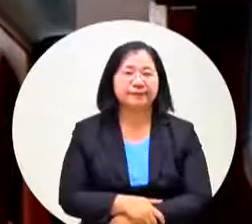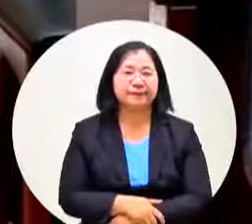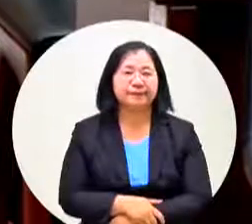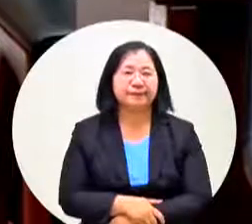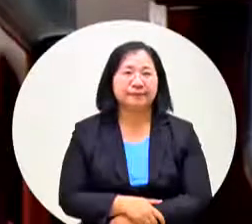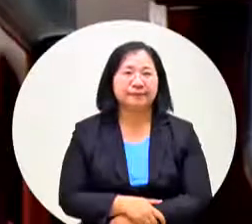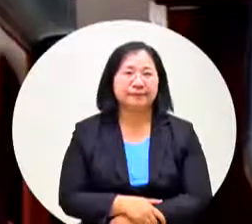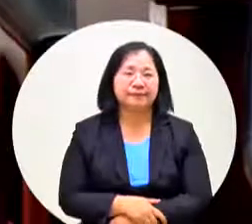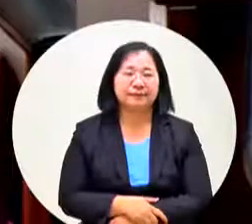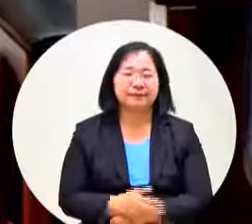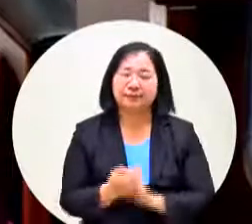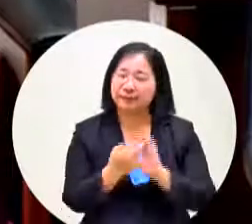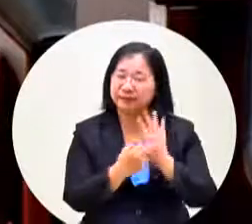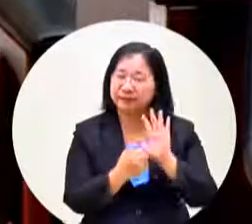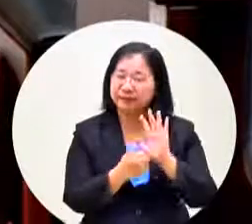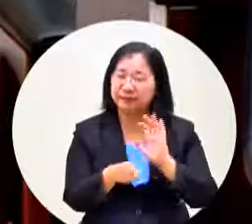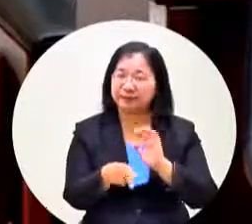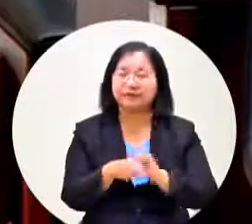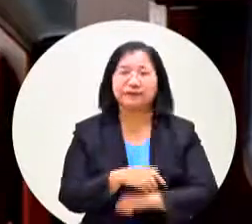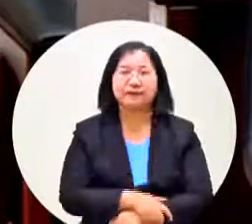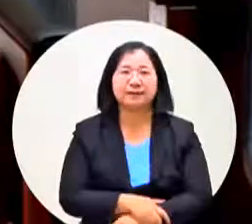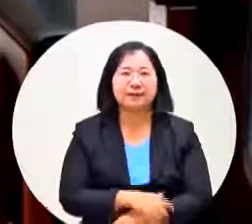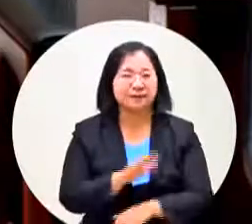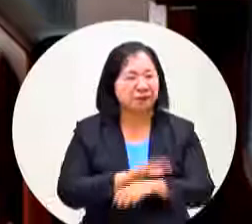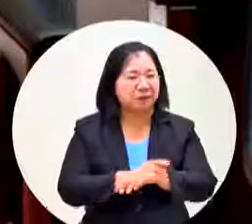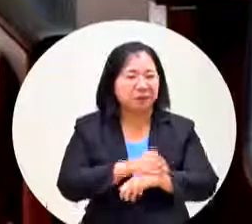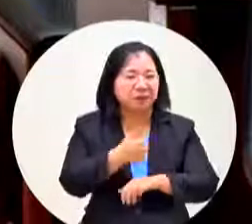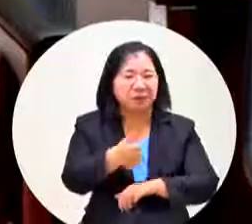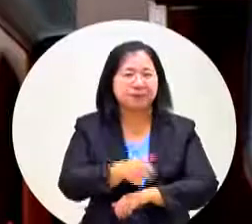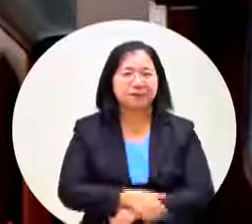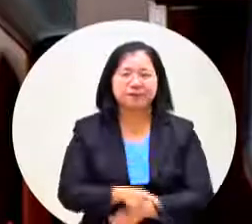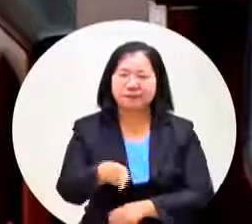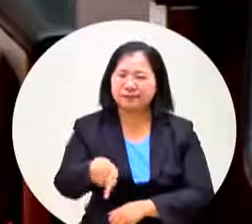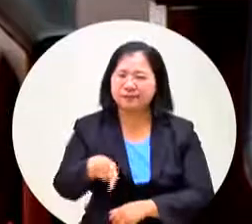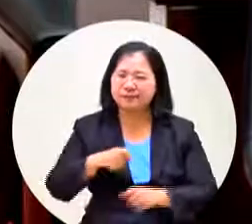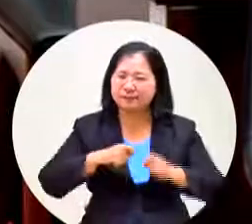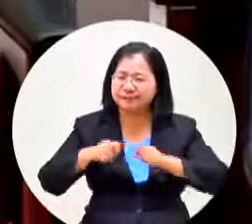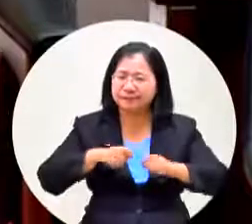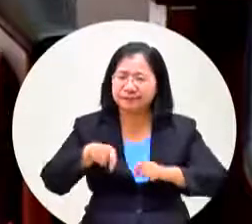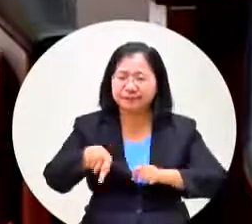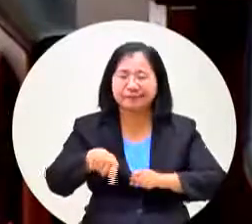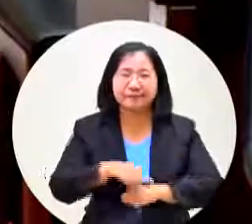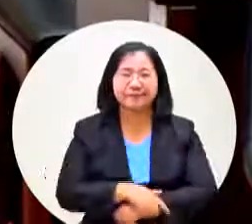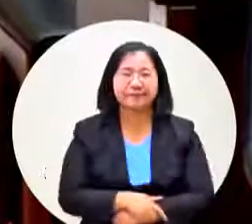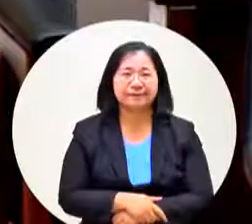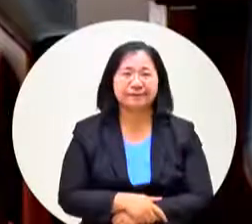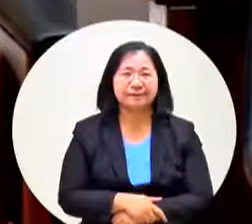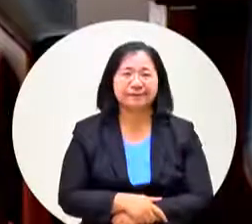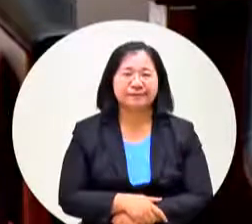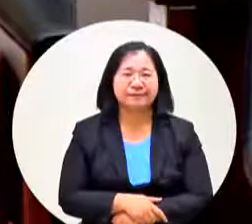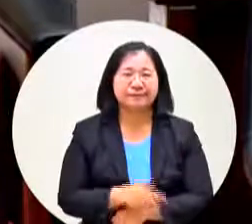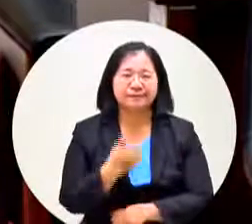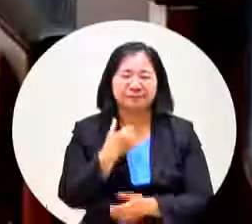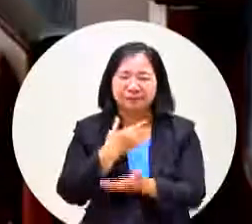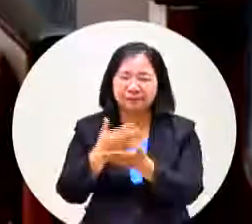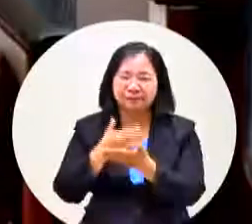啊，都是叫委员会吼、哦，你算总召集人嘛吼、哦。这个部分是不是请你来？啊，你公务人员